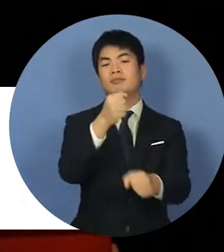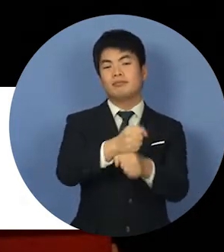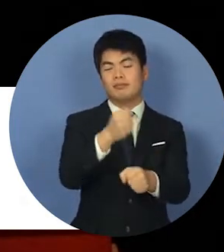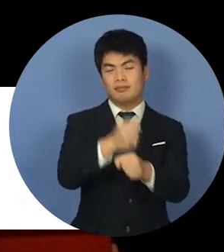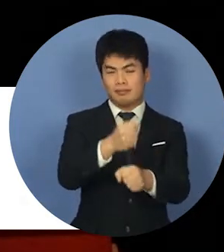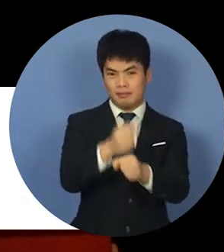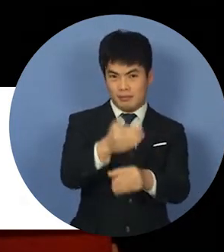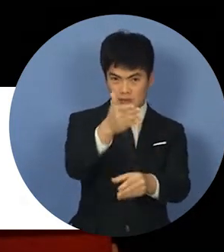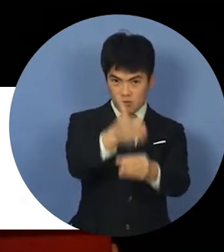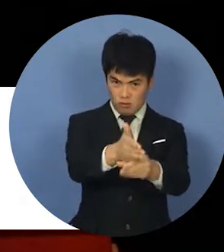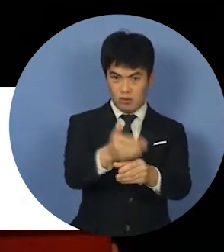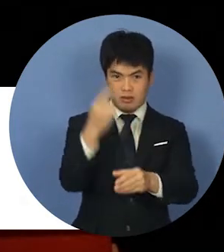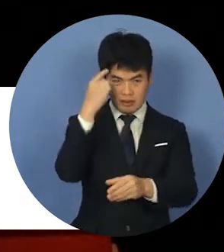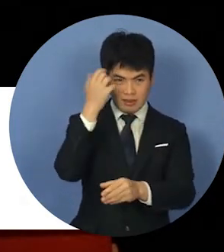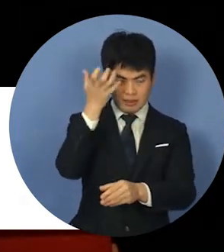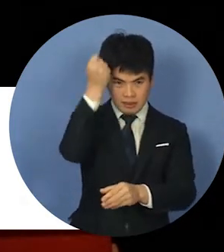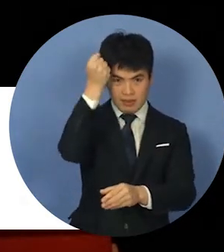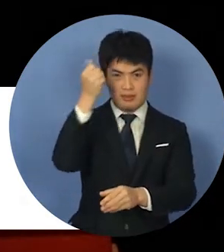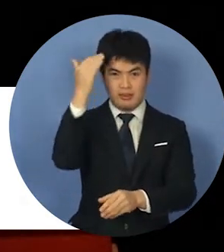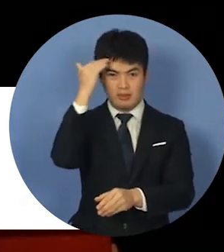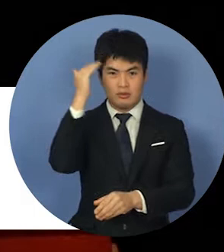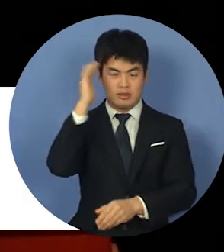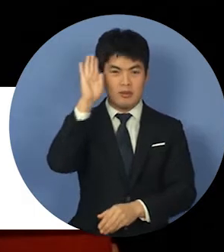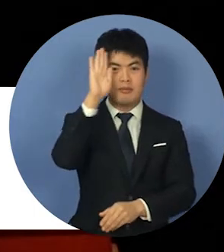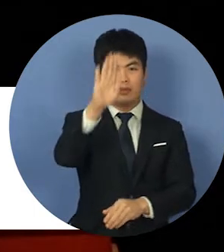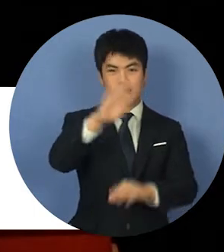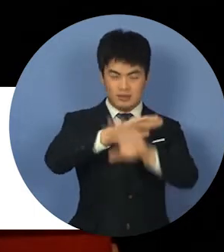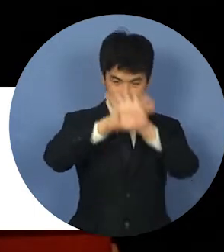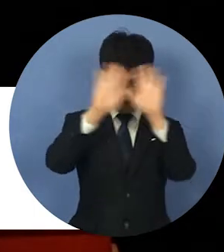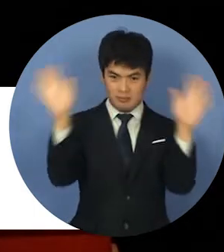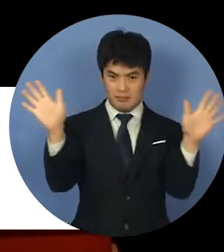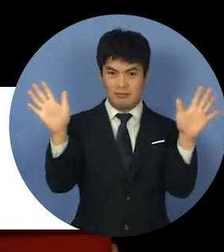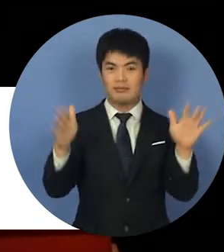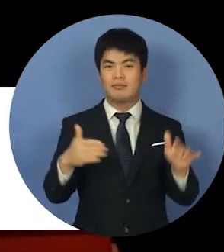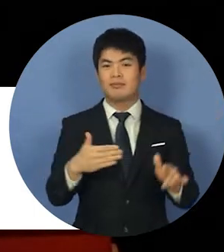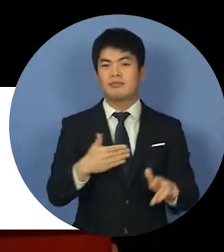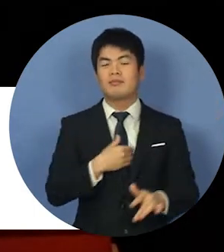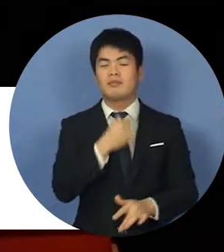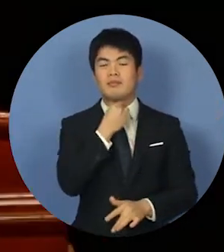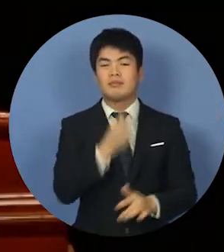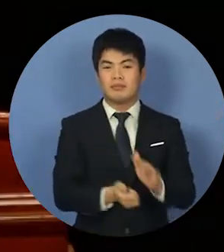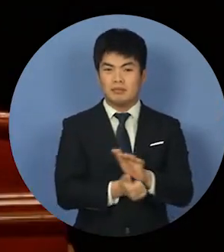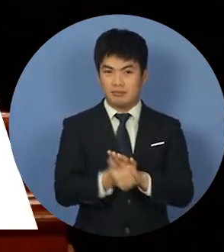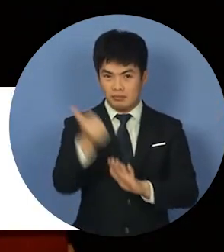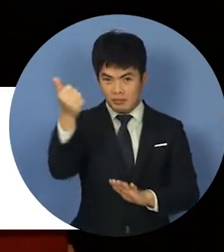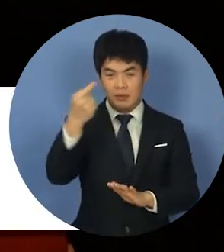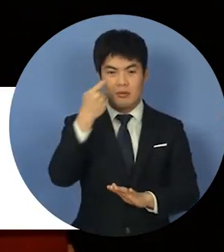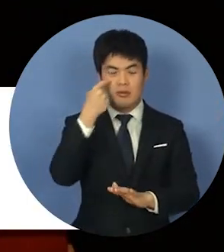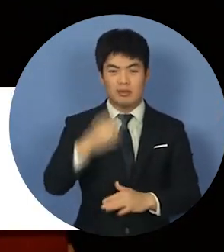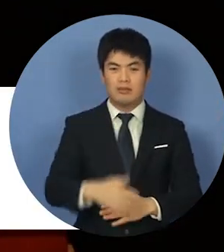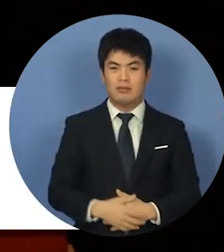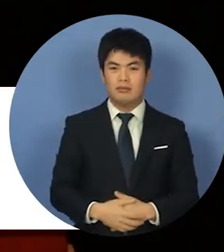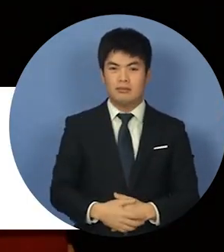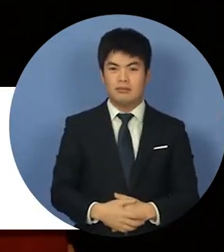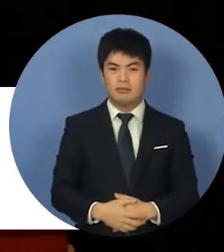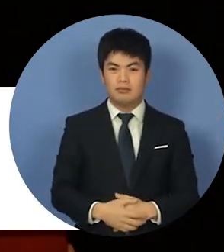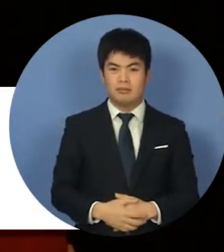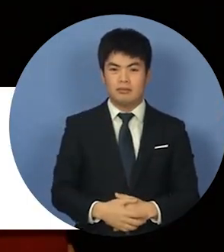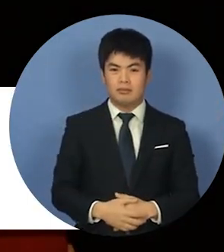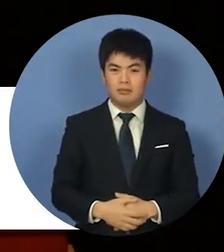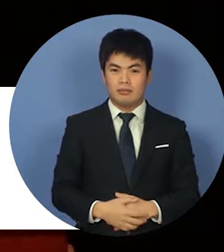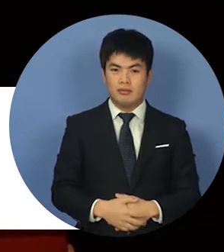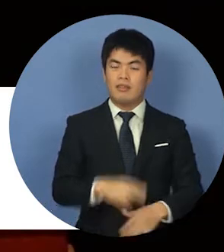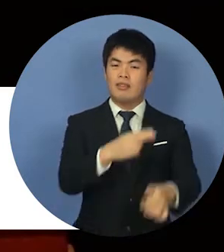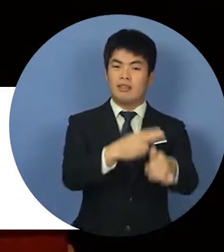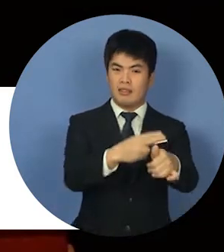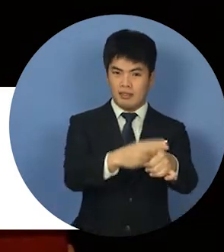간다고 자부하며 우리나라의 밝은 미래를 소망해 봅니다. 천안시의 보육 발전과